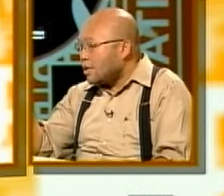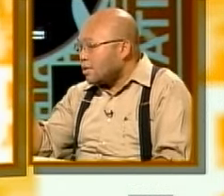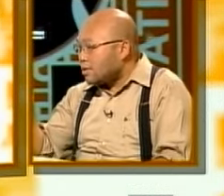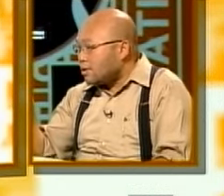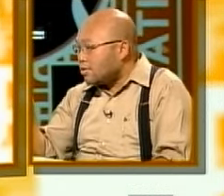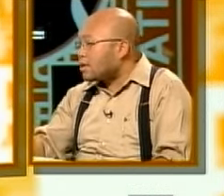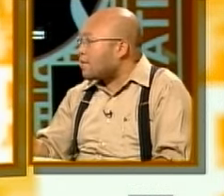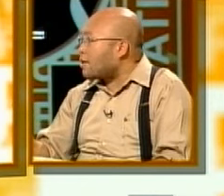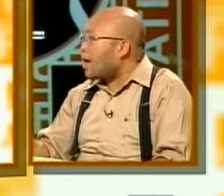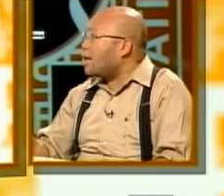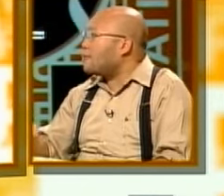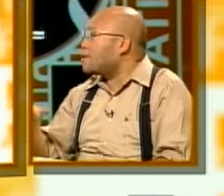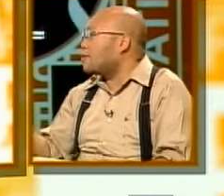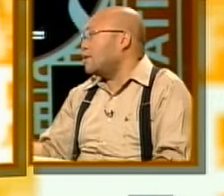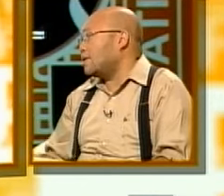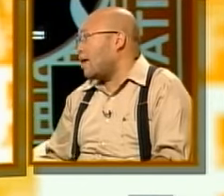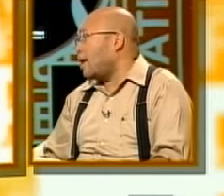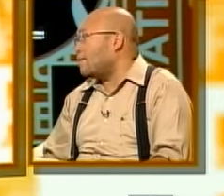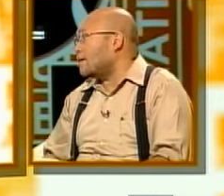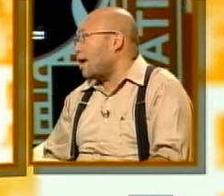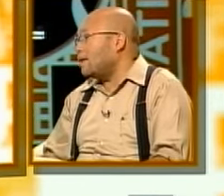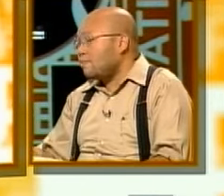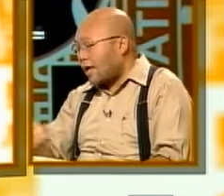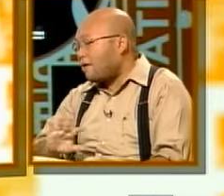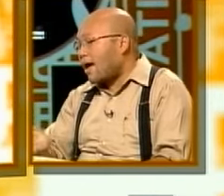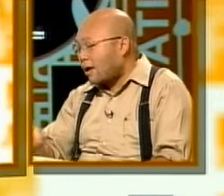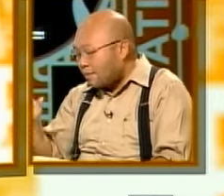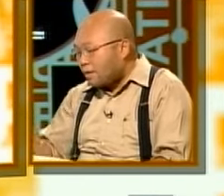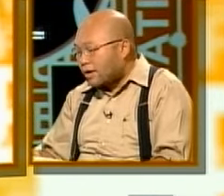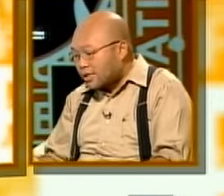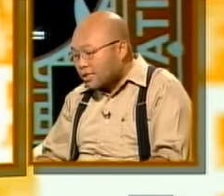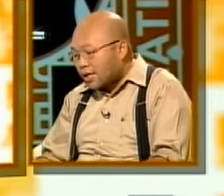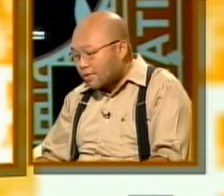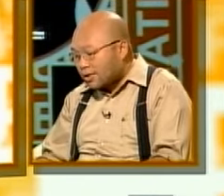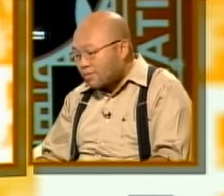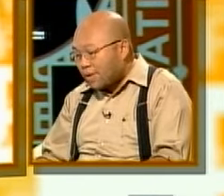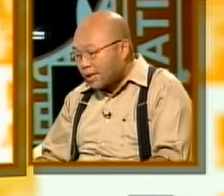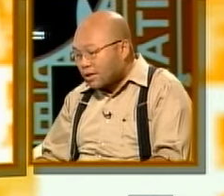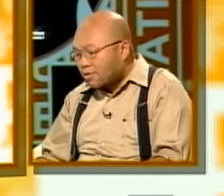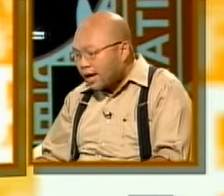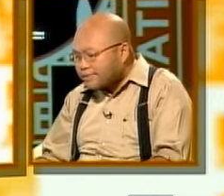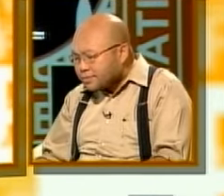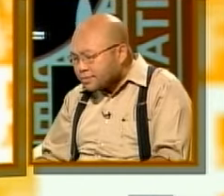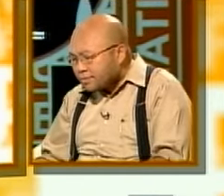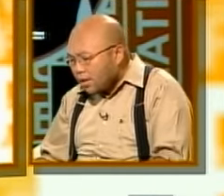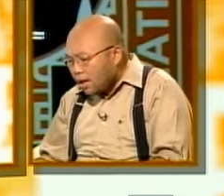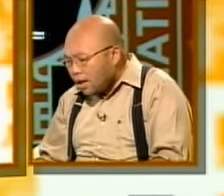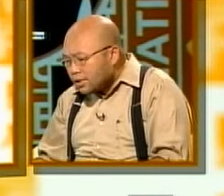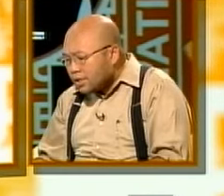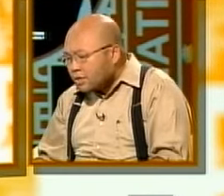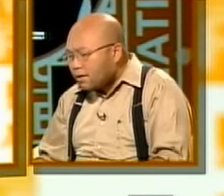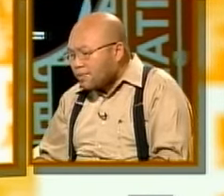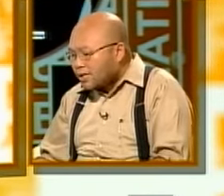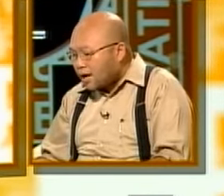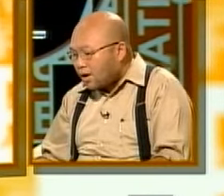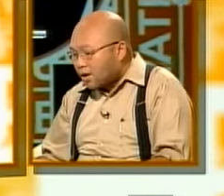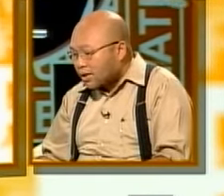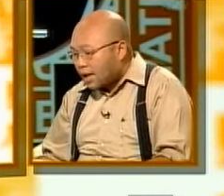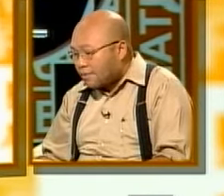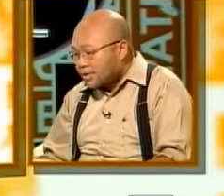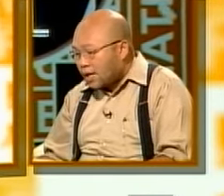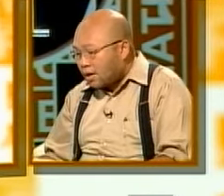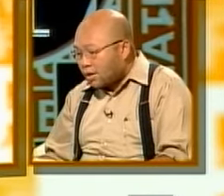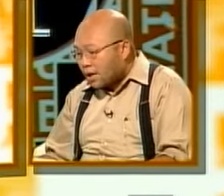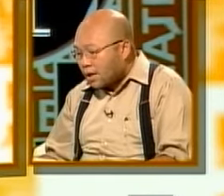ไปเพื่อจะยุติปัญหาจะเป็นสนธิสัญญาอะไรบางอย่างนี่ยาวมากครับผมขอสั้นๆแต่ว่าจำเป็นก็คือว่าอจารยเชบอกว่า pce